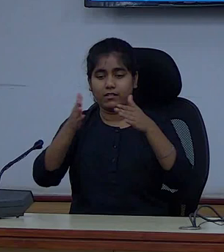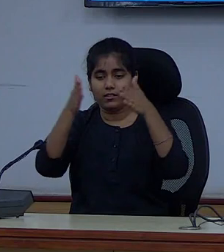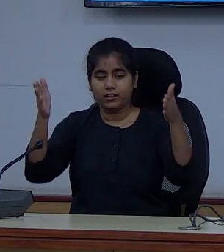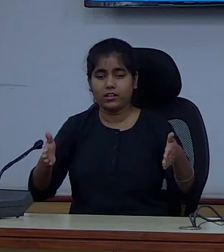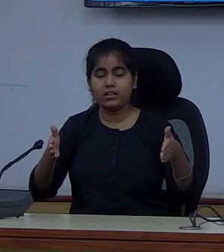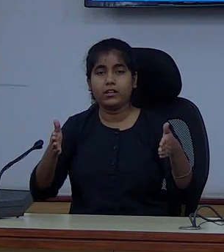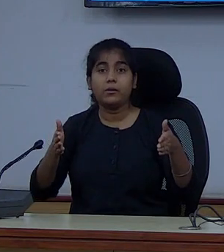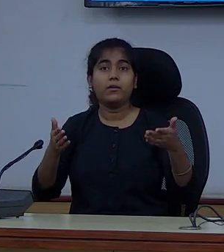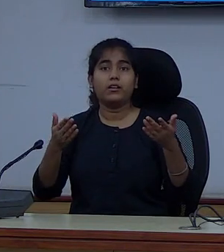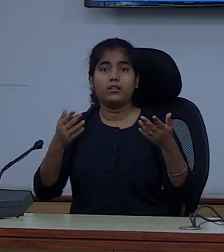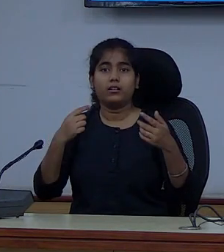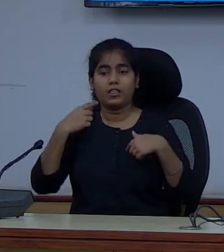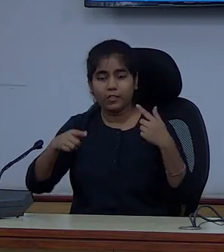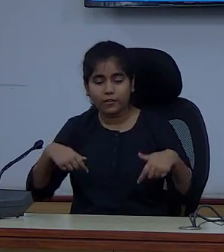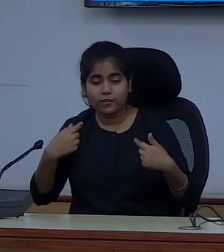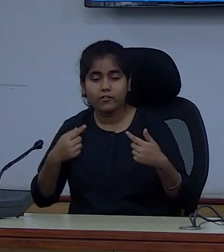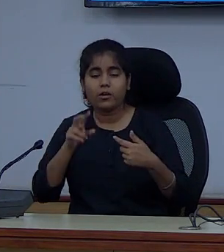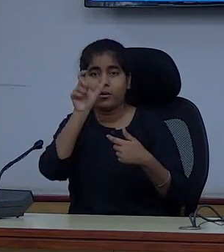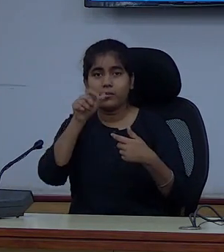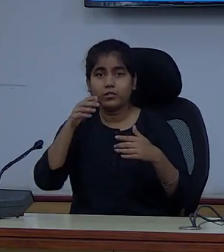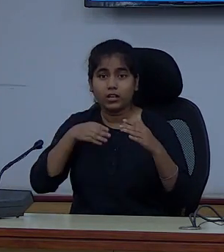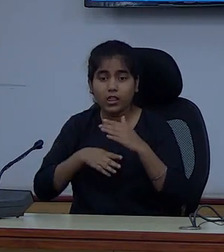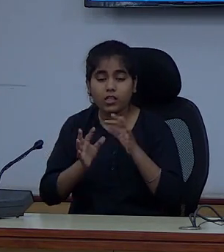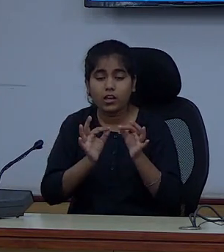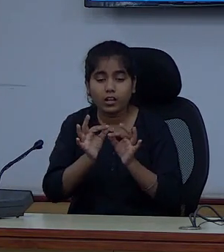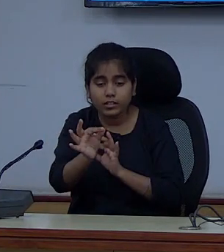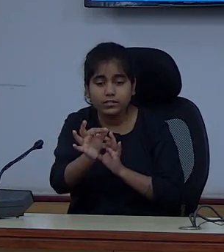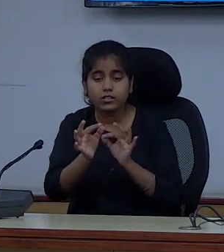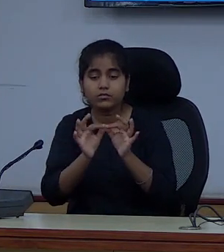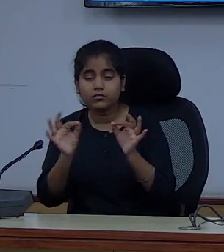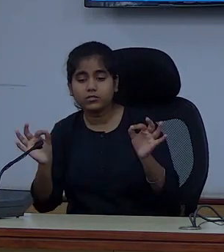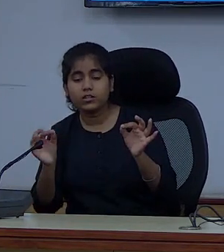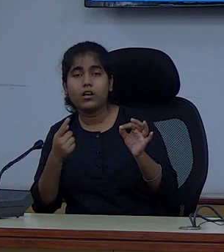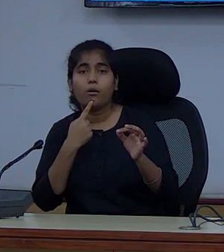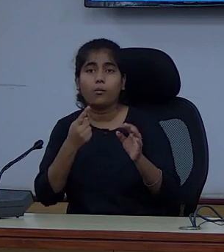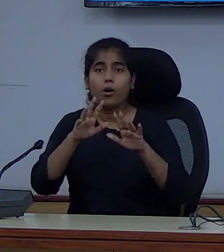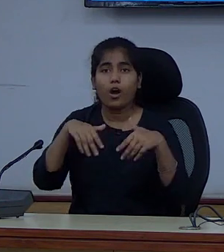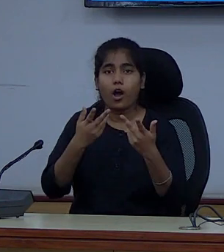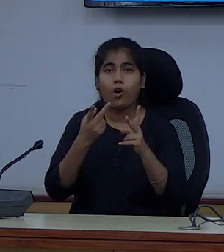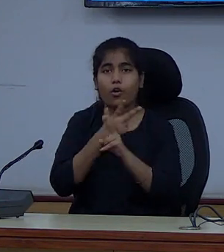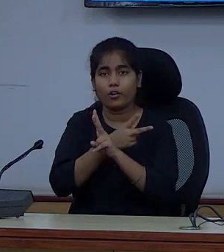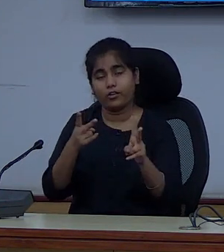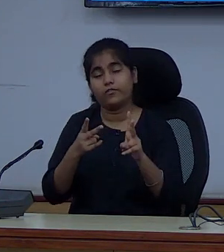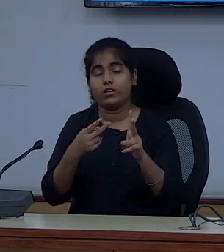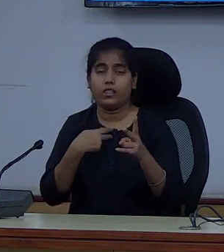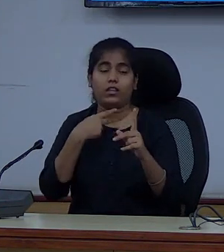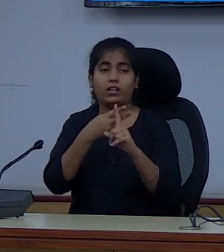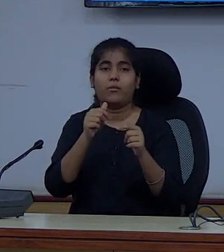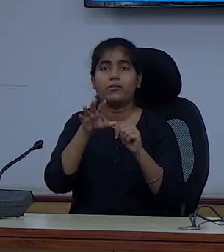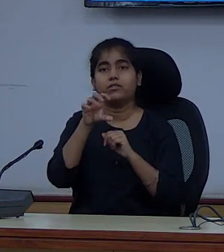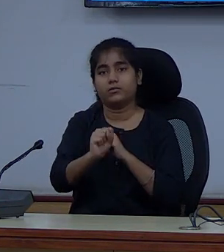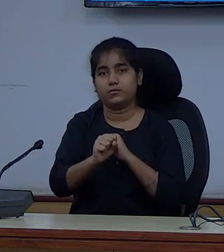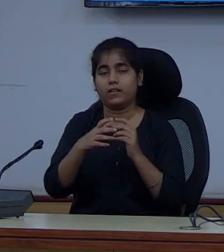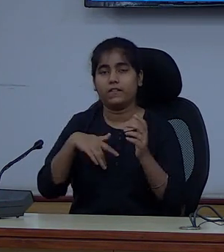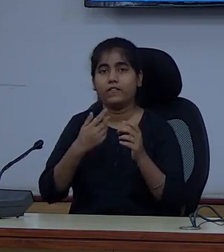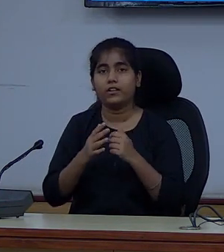अगर आप ध्यान में रखें कि वास्तव में सुगमता क्या है। आपने बताई थी कि टेबल अगर है, कोई दिव्यांग व्यक्ति वहाँ पर जा रहा है तो उसकी दूरी कितनी है, वो अपने हाथ कैसे